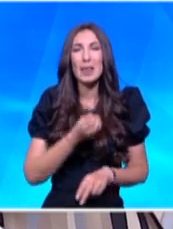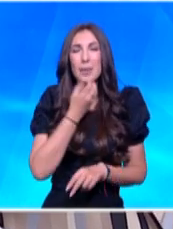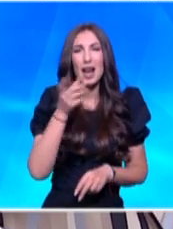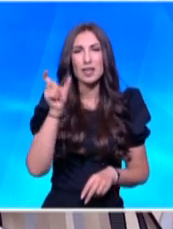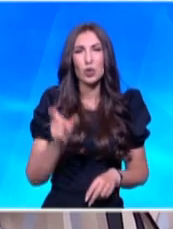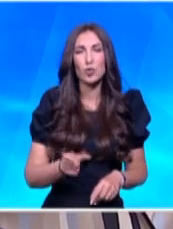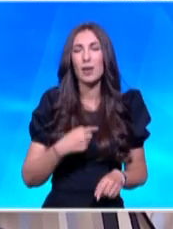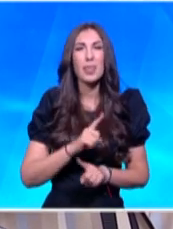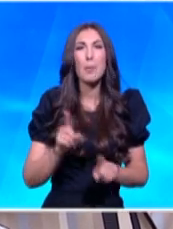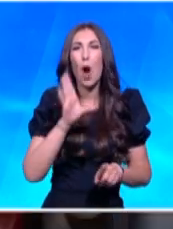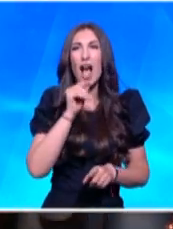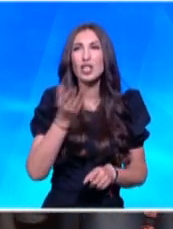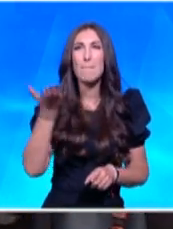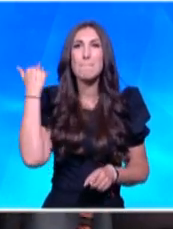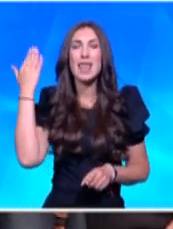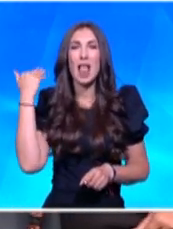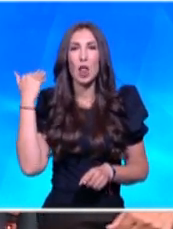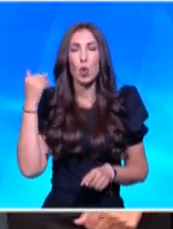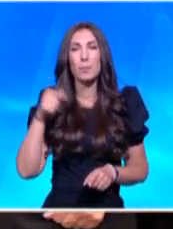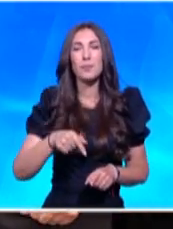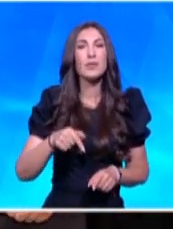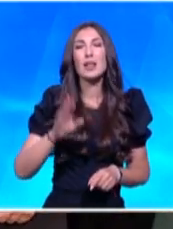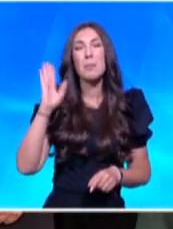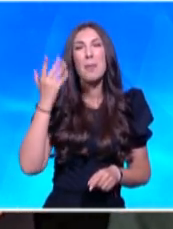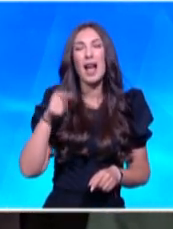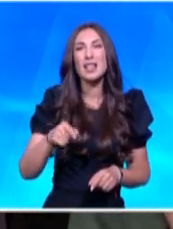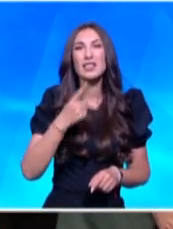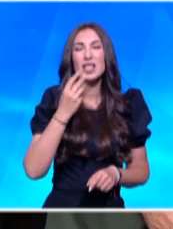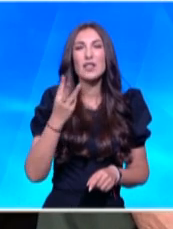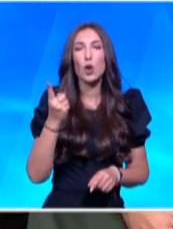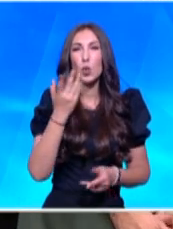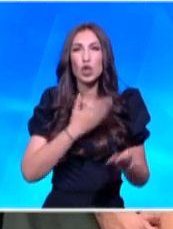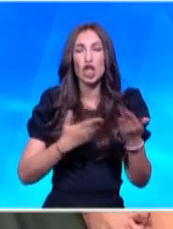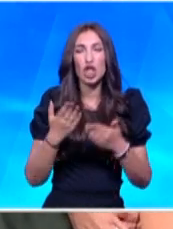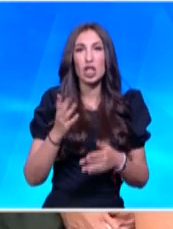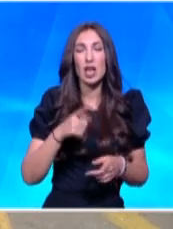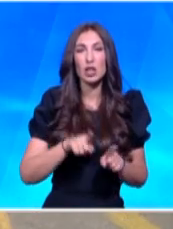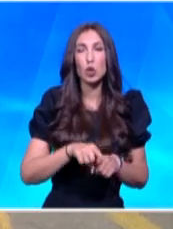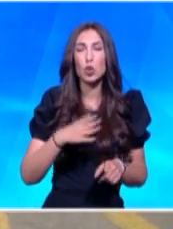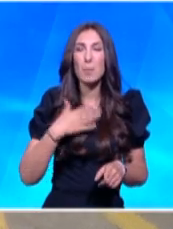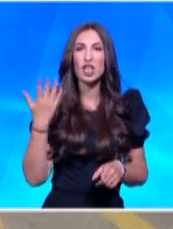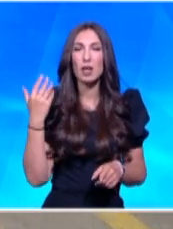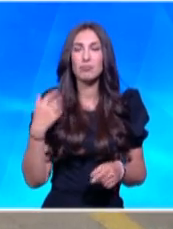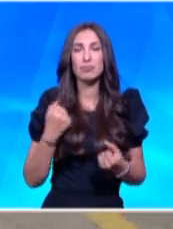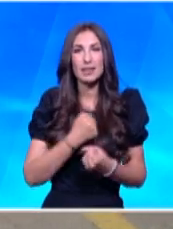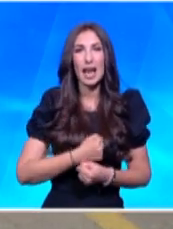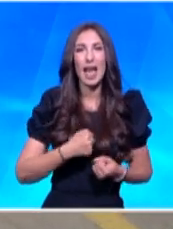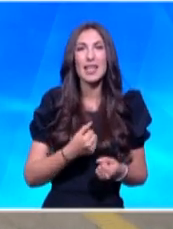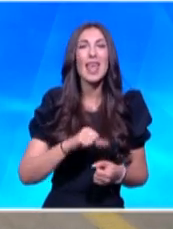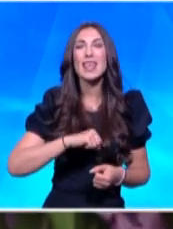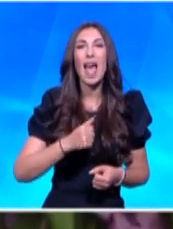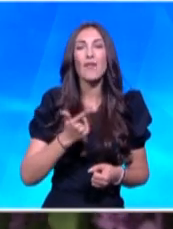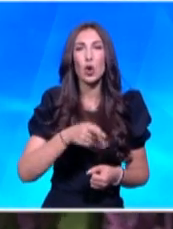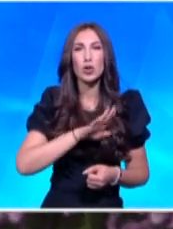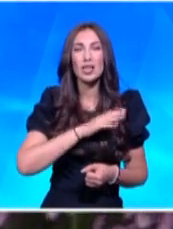човек, не мога да кажа в минало време. През май на учителите в 32-ро училище им се налага да преживеят още една трагедия. Явор, който загина